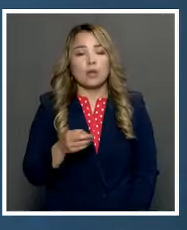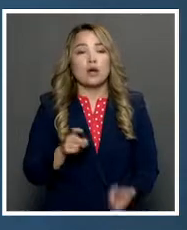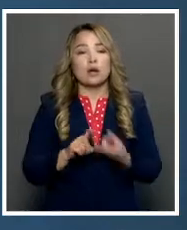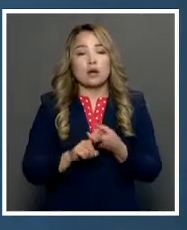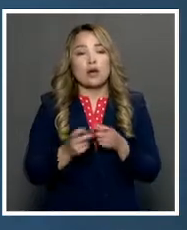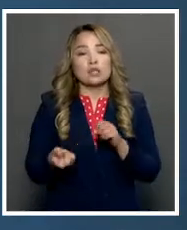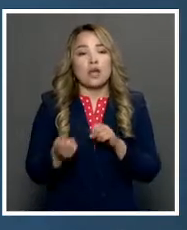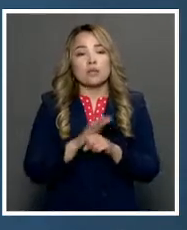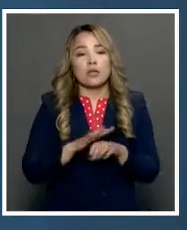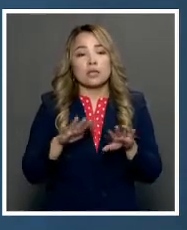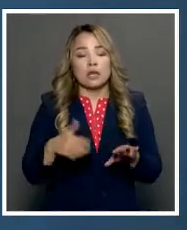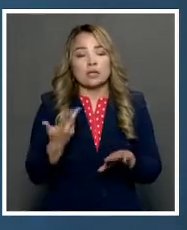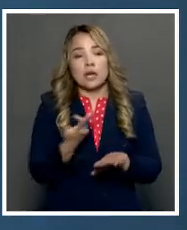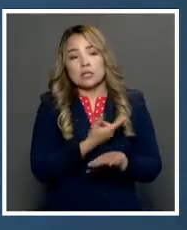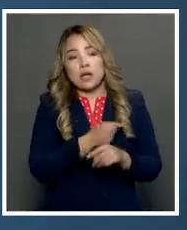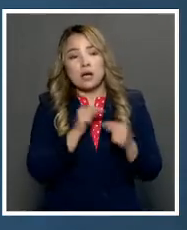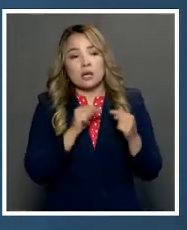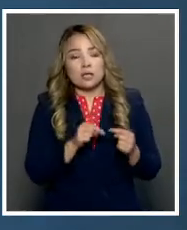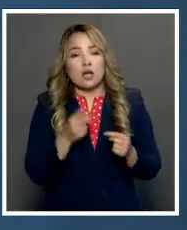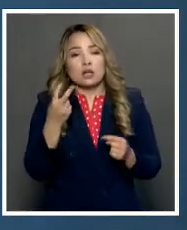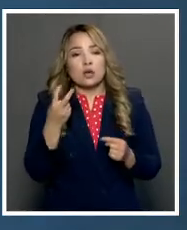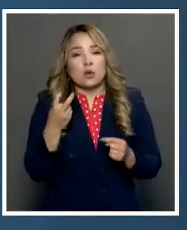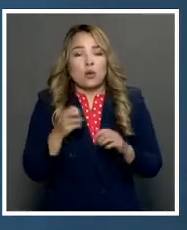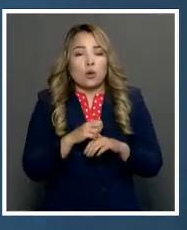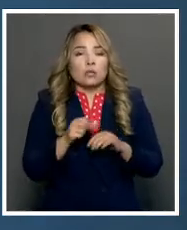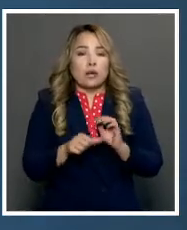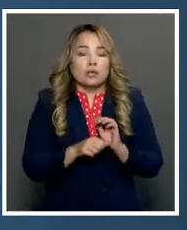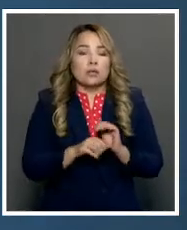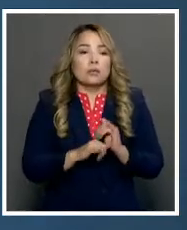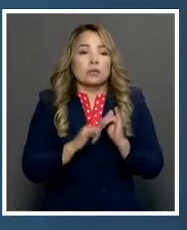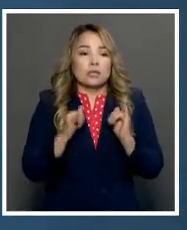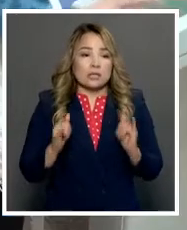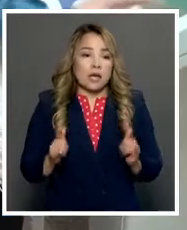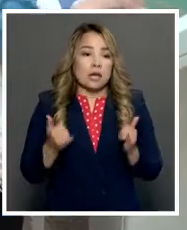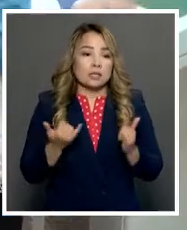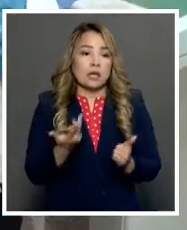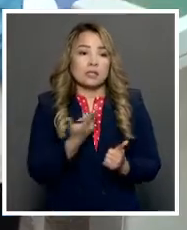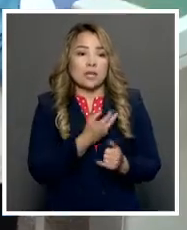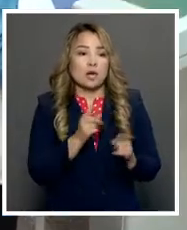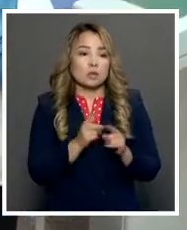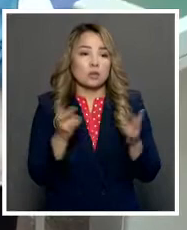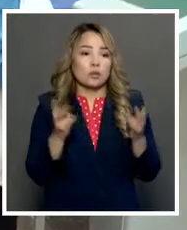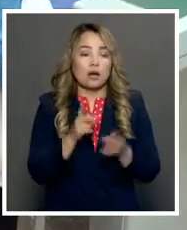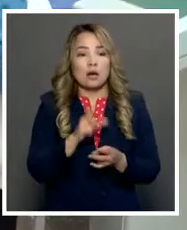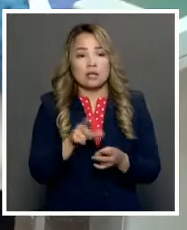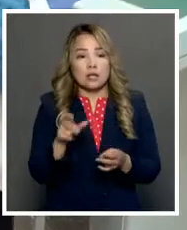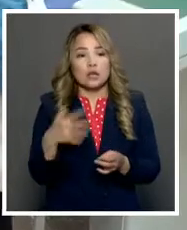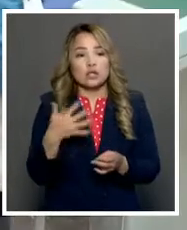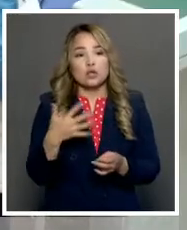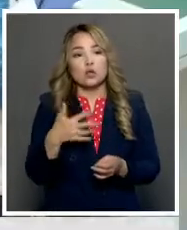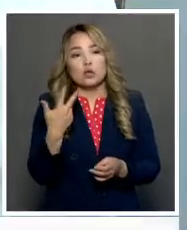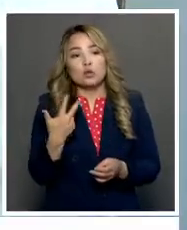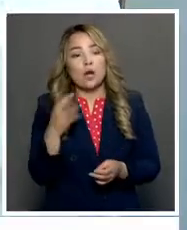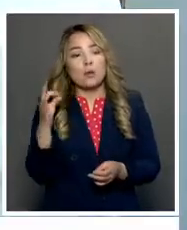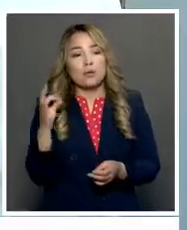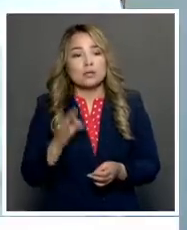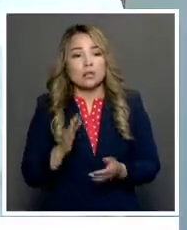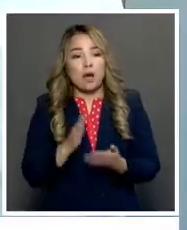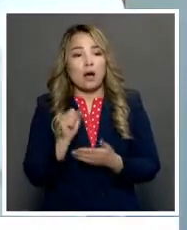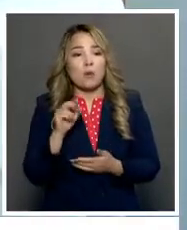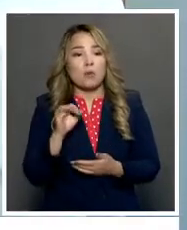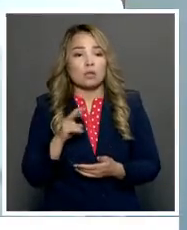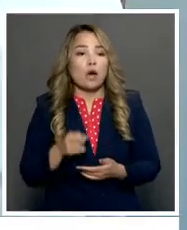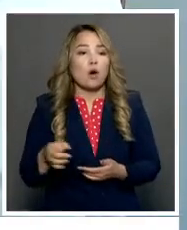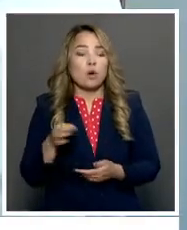коронавирус инфекциясына қарсы екпе алғандар саны 216 мыңға жетті. Бұл вакцина алу керек тұрғындардың 53% ғана. Ақмола